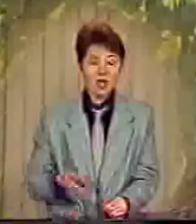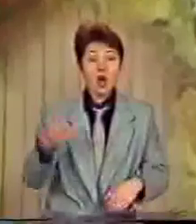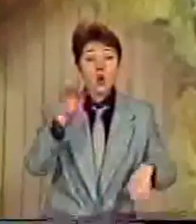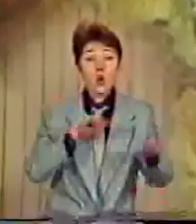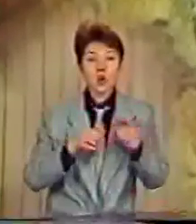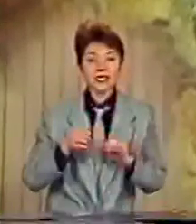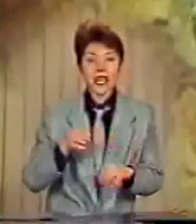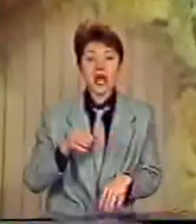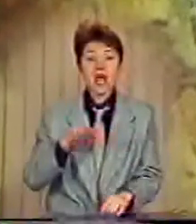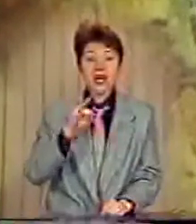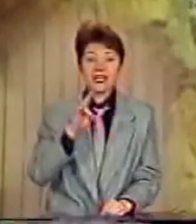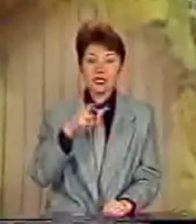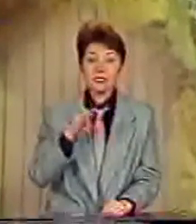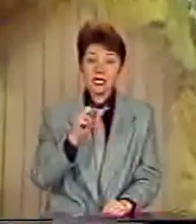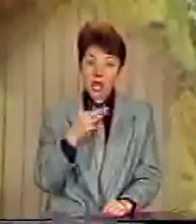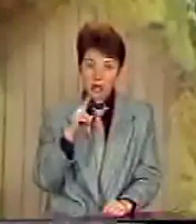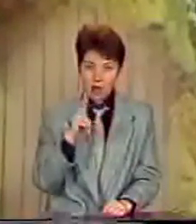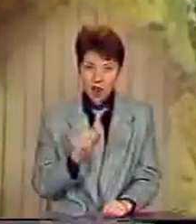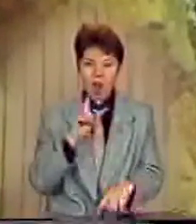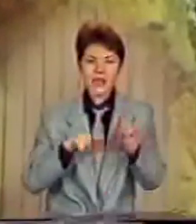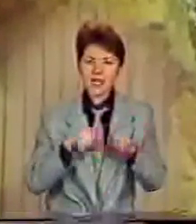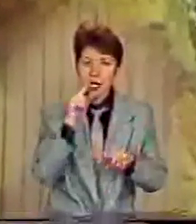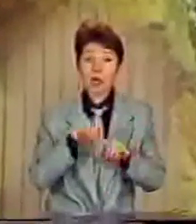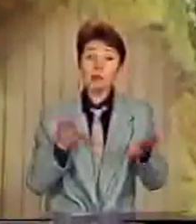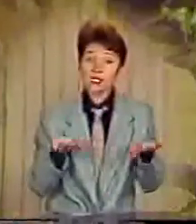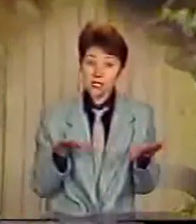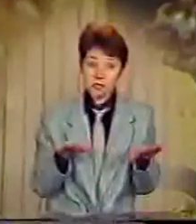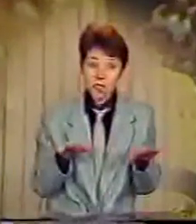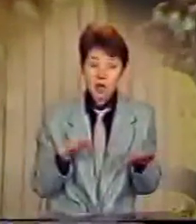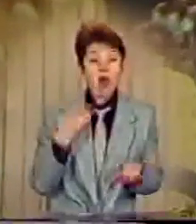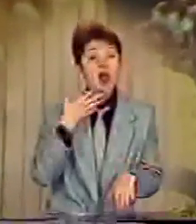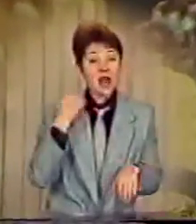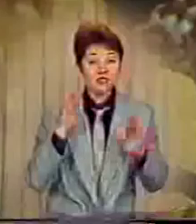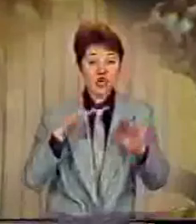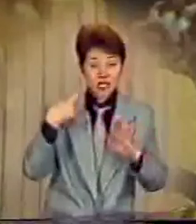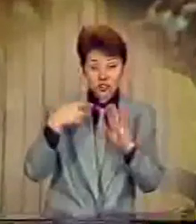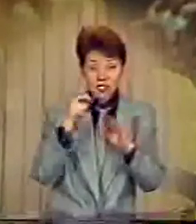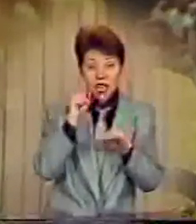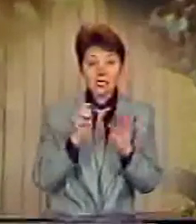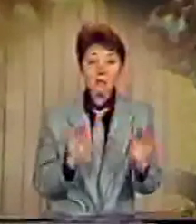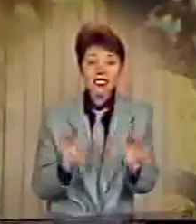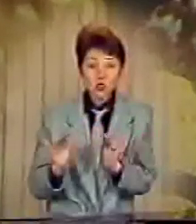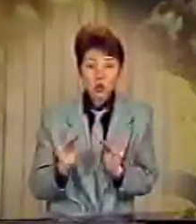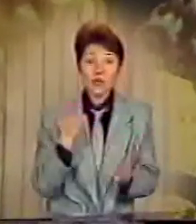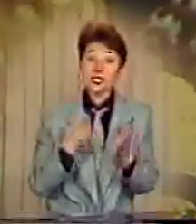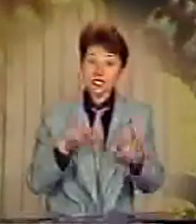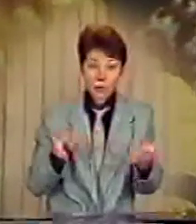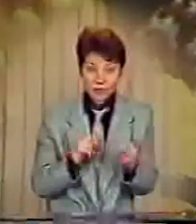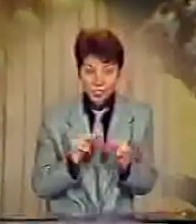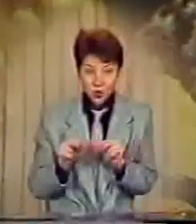Горная индейка, улар, очень редкая птица. Легче, конечно, снять ее птенцов, и то, если